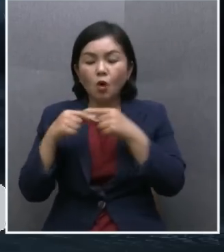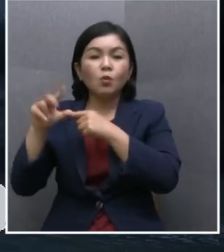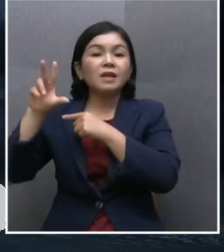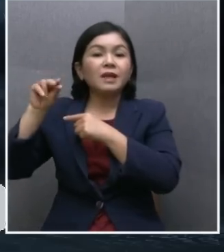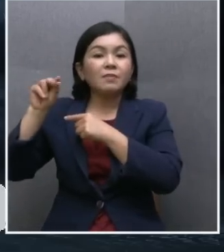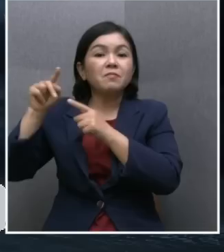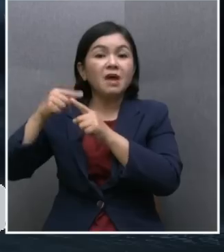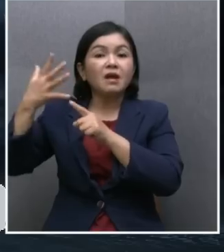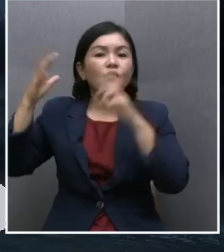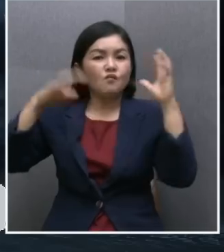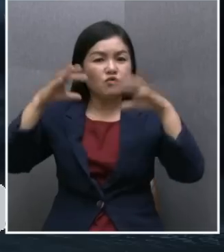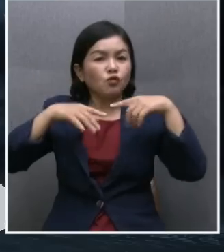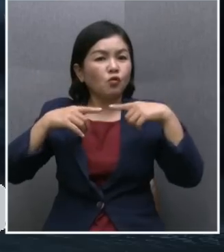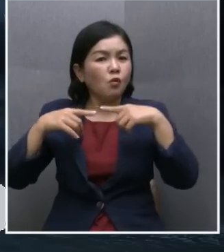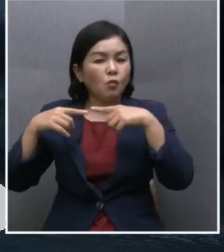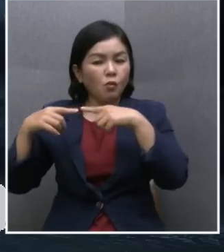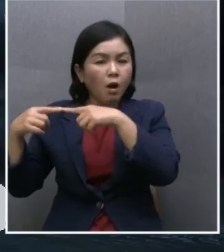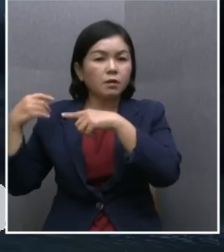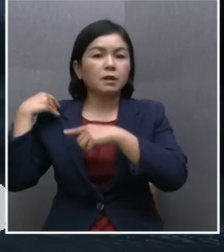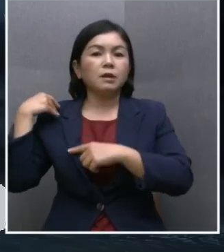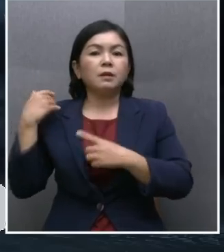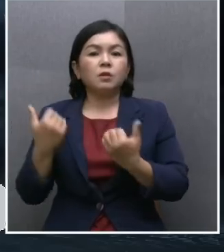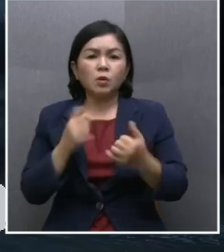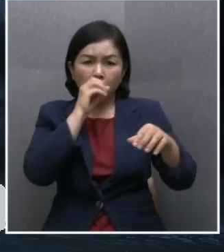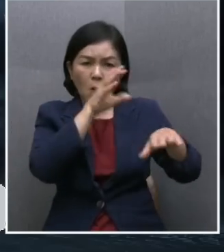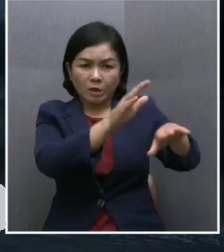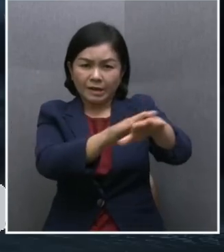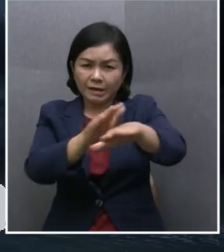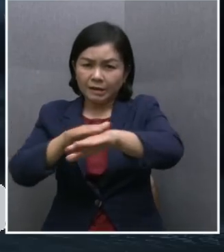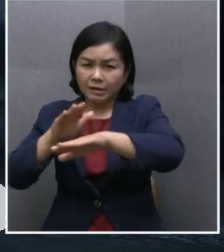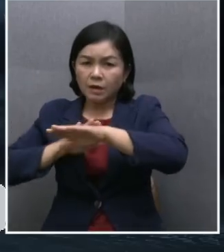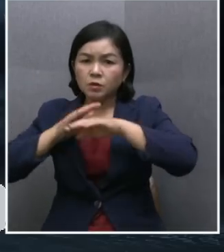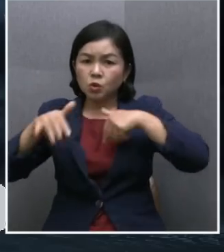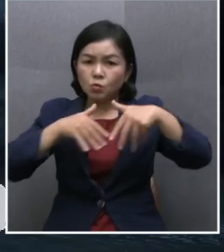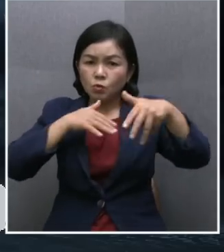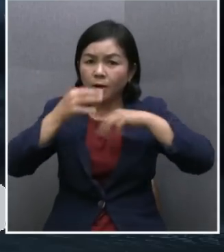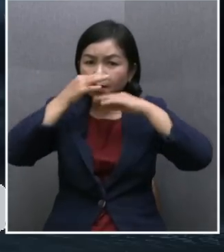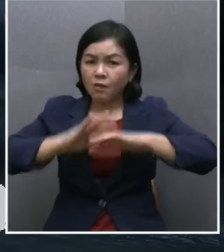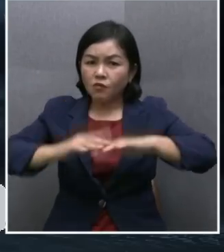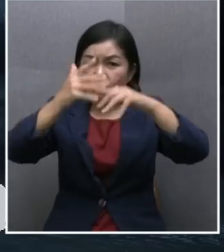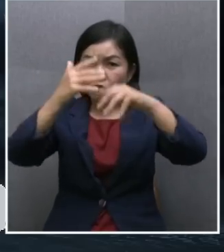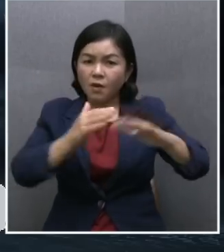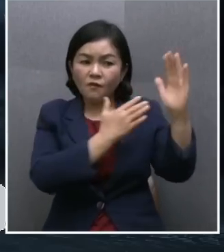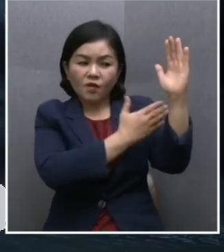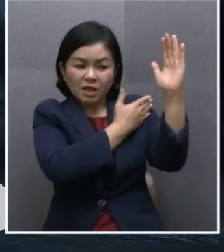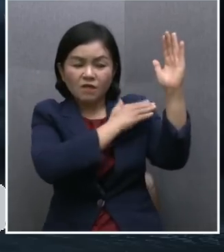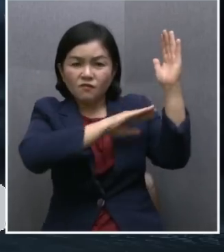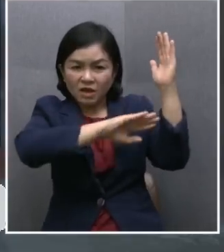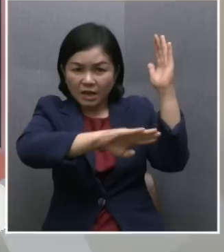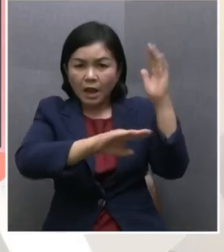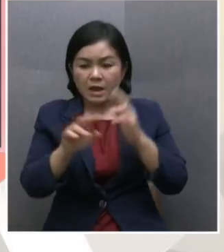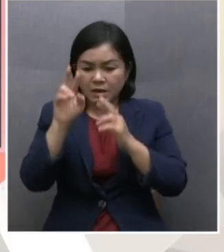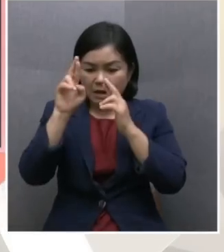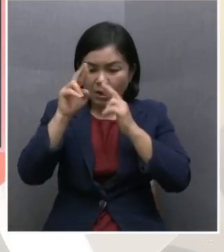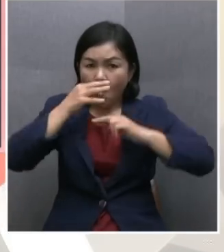พฤษภาคมนอกจากนี้นะครับกรมอุตุนั้นยังออกมาย้ำเตือนคลื่นลมบริเวณทะเลอันดามันและอ่าวไทยซึ่งจะมี